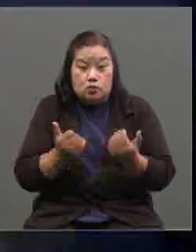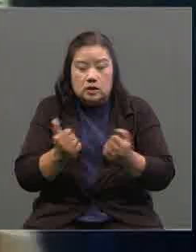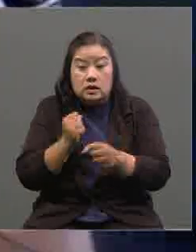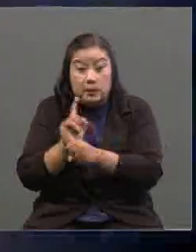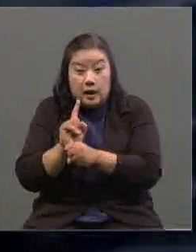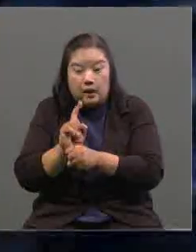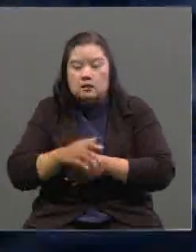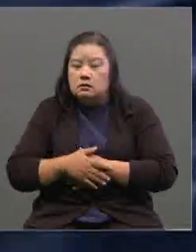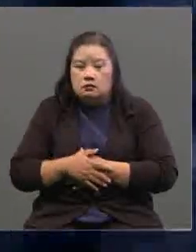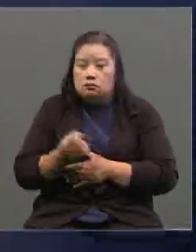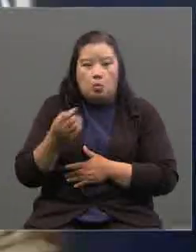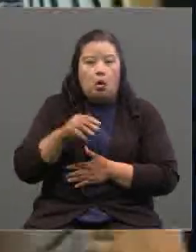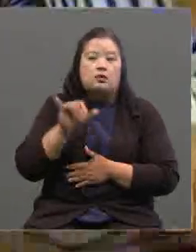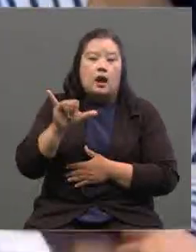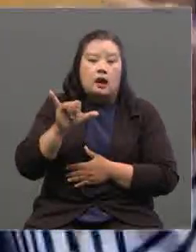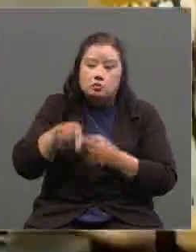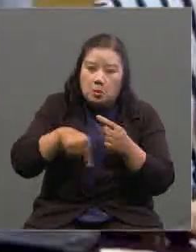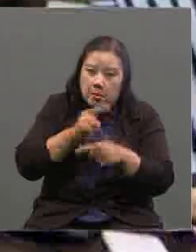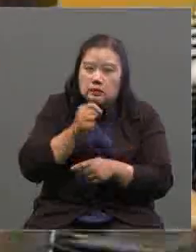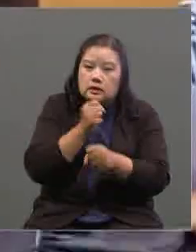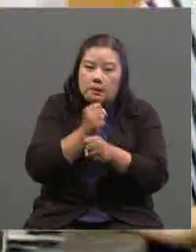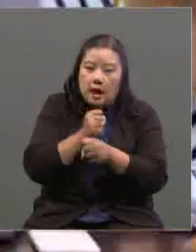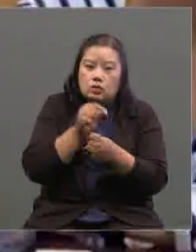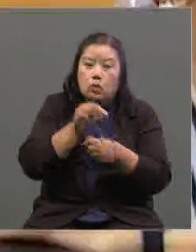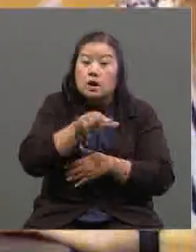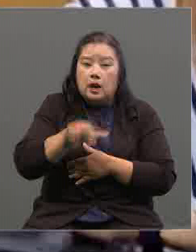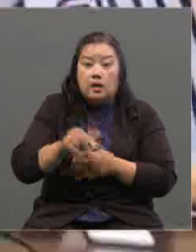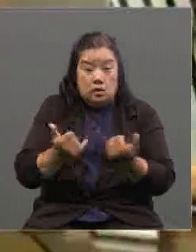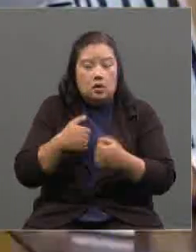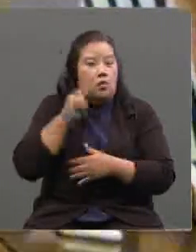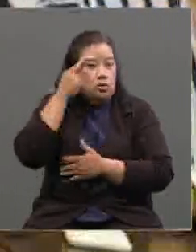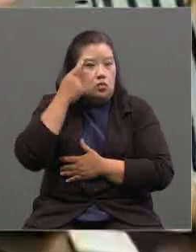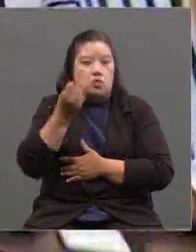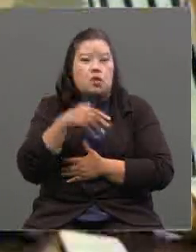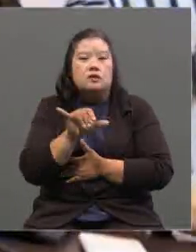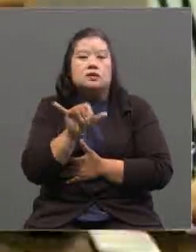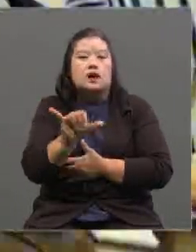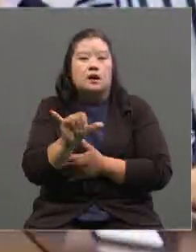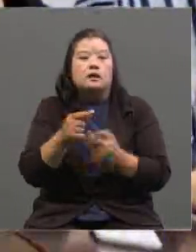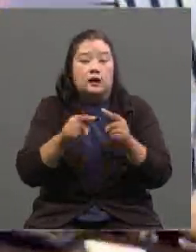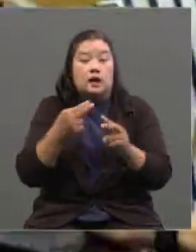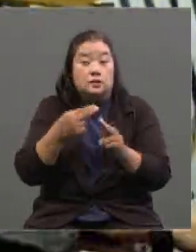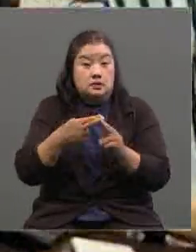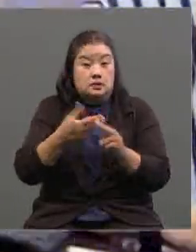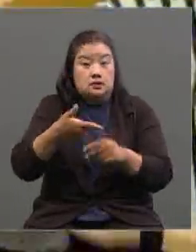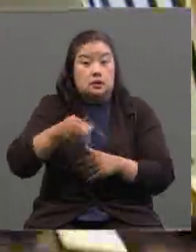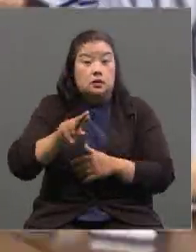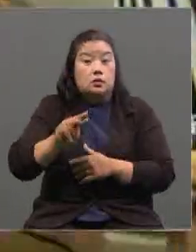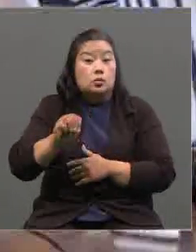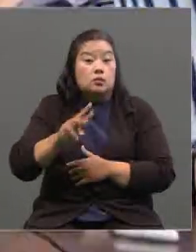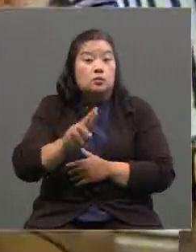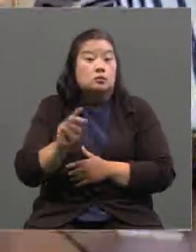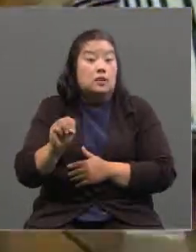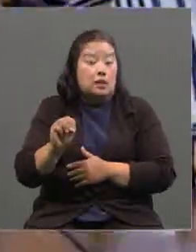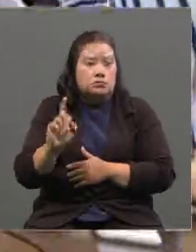ค่ะยังไม่ได้รับแจ้งว่าจะเดินทางเข้าที่ทำการพรรคในวันนี้หรือไม่ขณะที่นายภูมิธรรมเวชยชัยรองหัวหน้าพรรคเพื่อไท